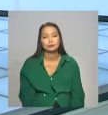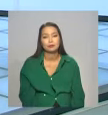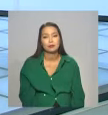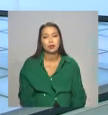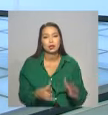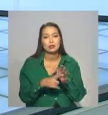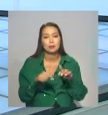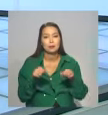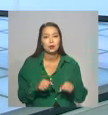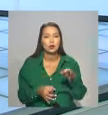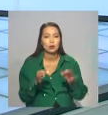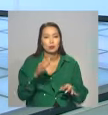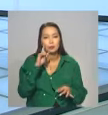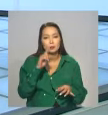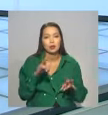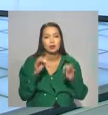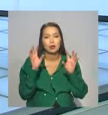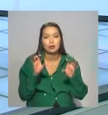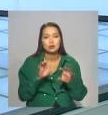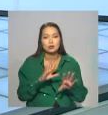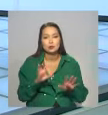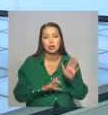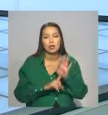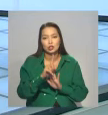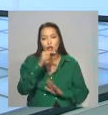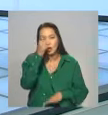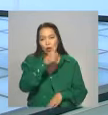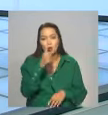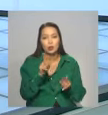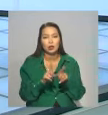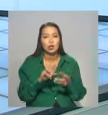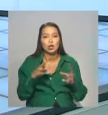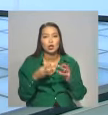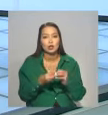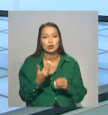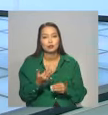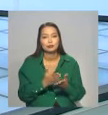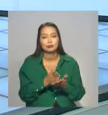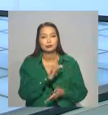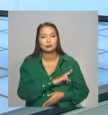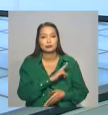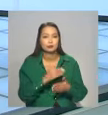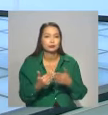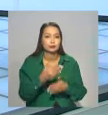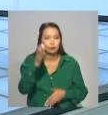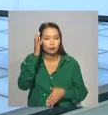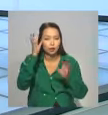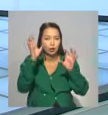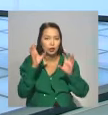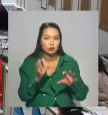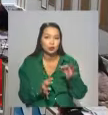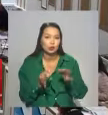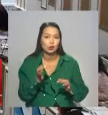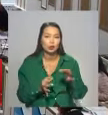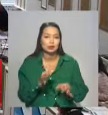Семь правовых норм, признанные неконституционными с начала года. Таковы результаты деятельности вновь образованного Конституционного суда.